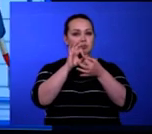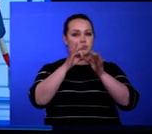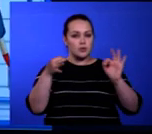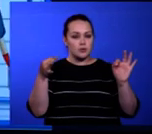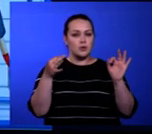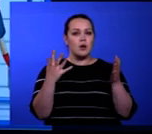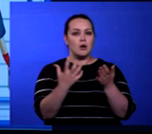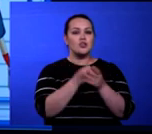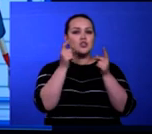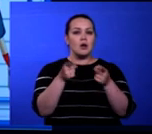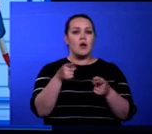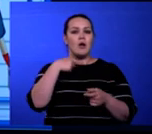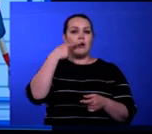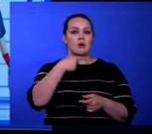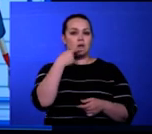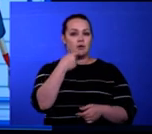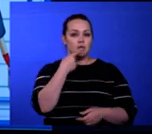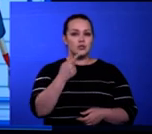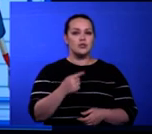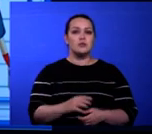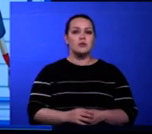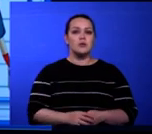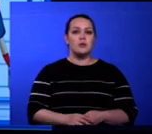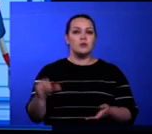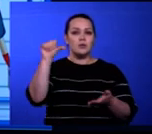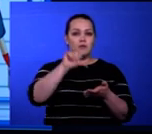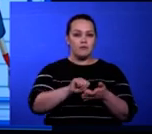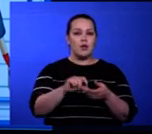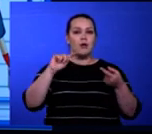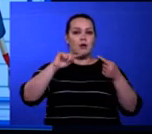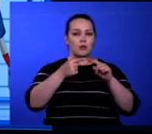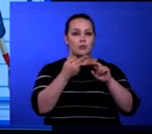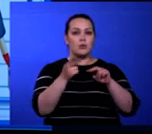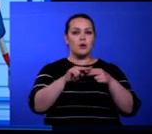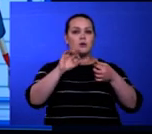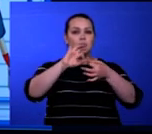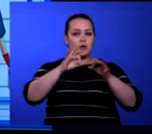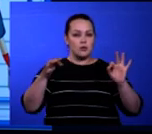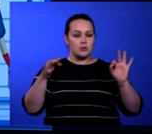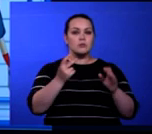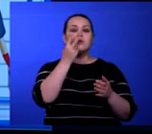определите, какой частью речи являются антонимы. Вот эти предложения.